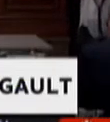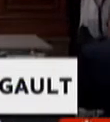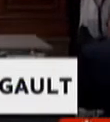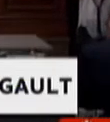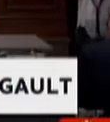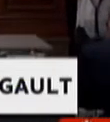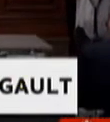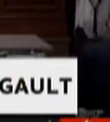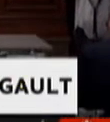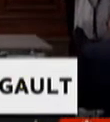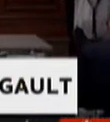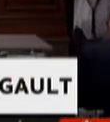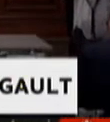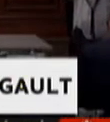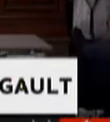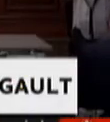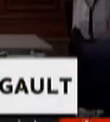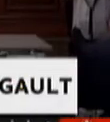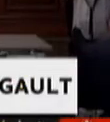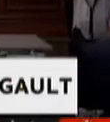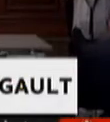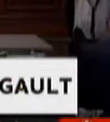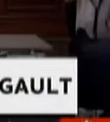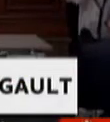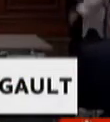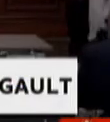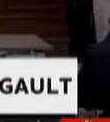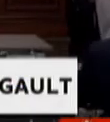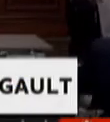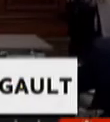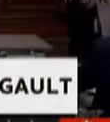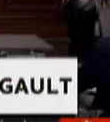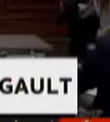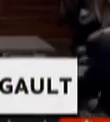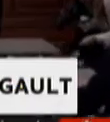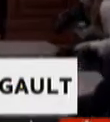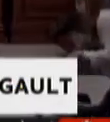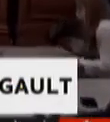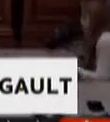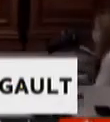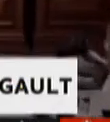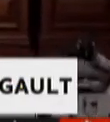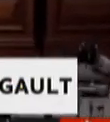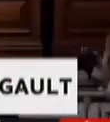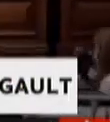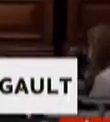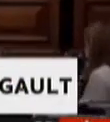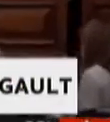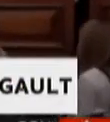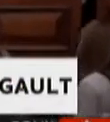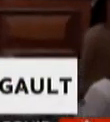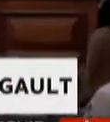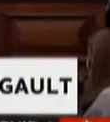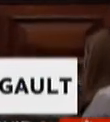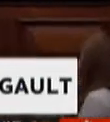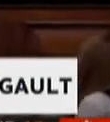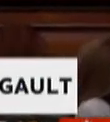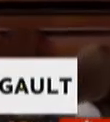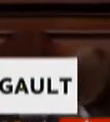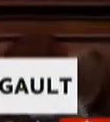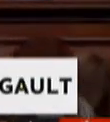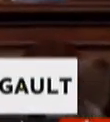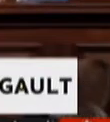aussi qu'il veut inciter les gens à le porter. Et pour les inciter, il va en rendre disponible en achetant. Et là, autant que le port du masque est important, autant la façon de